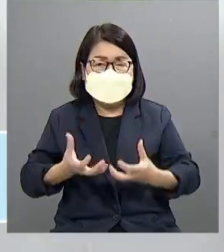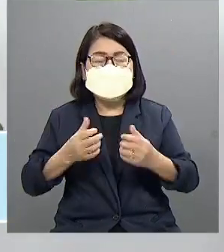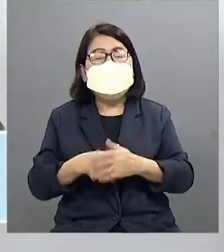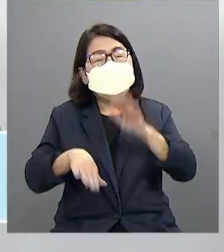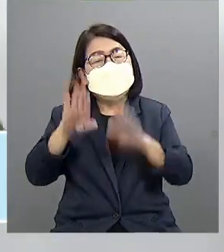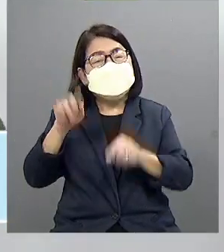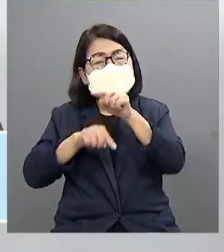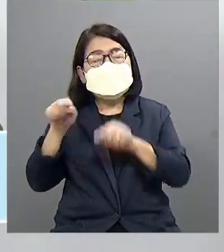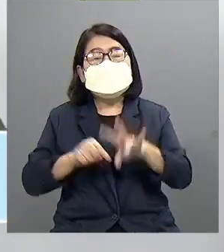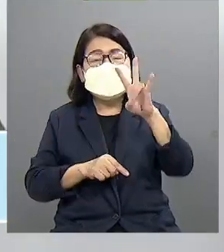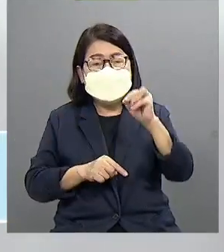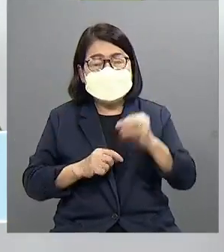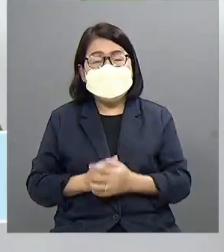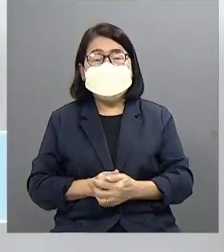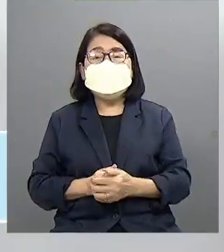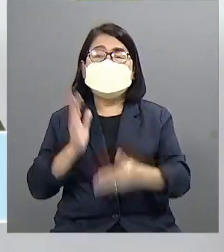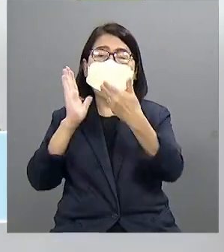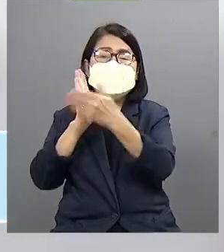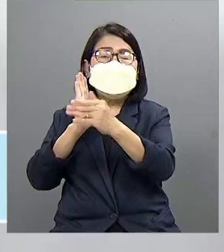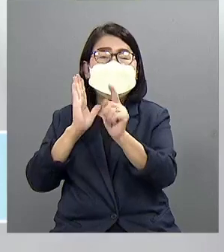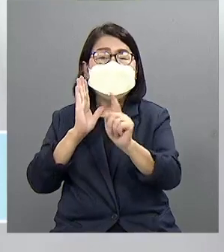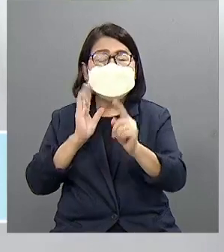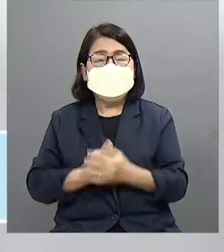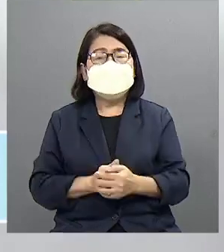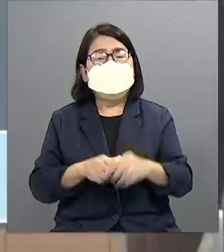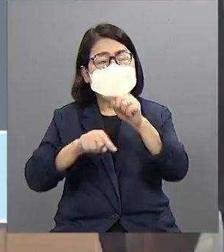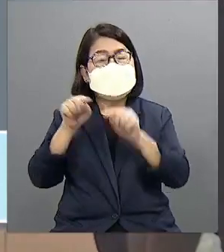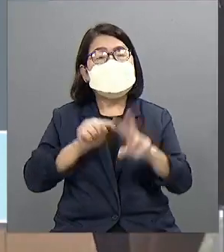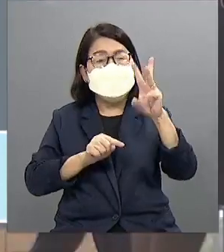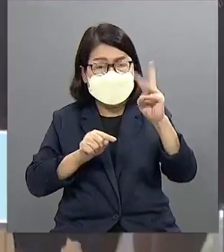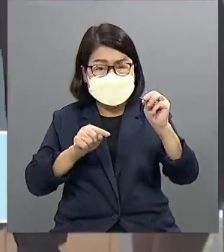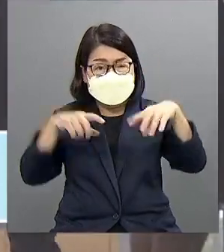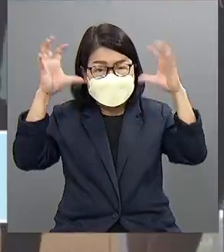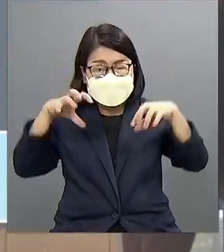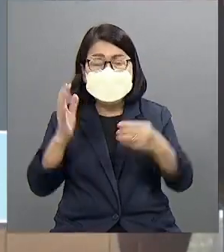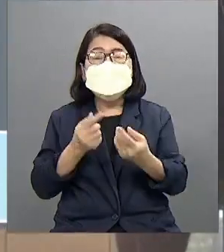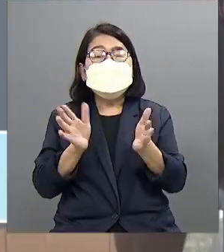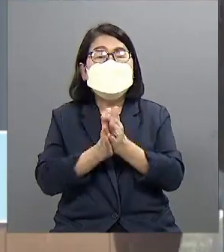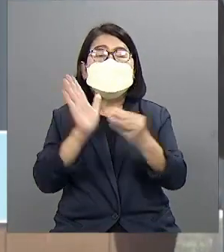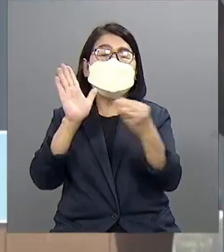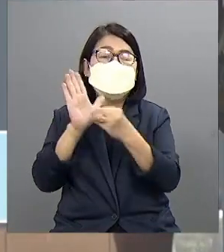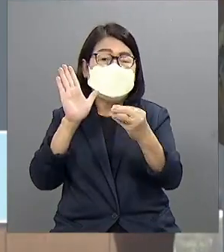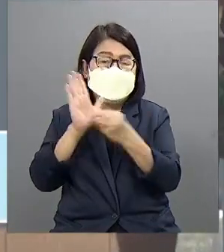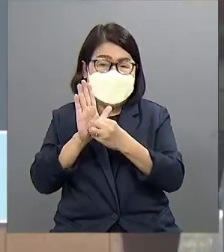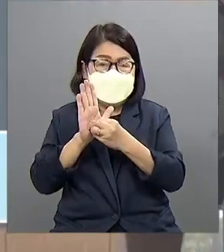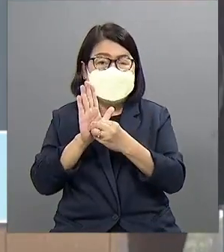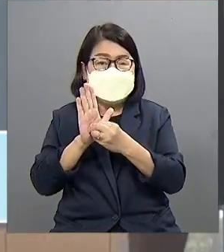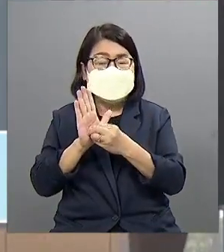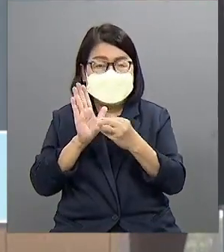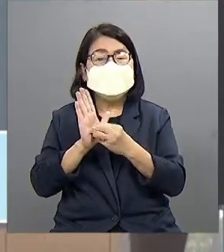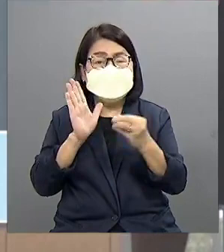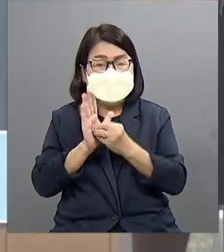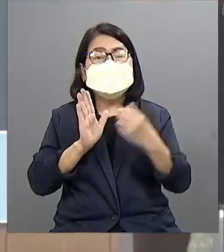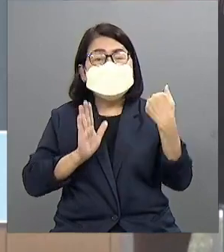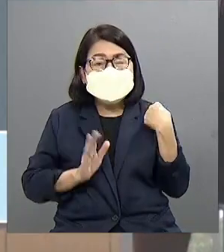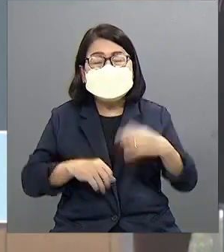ที่ภาคตะวันออกมีฝนร้อยละ60ของพื้นที่และกรุงเทพมหานครนะคะมีฝน